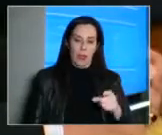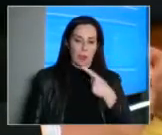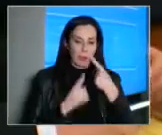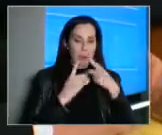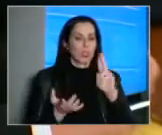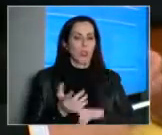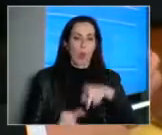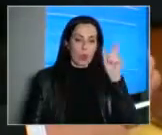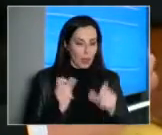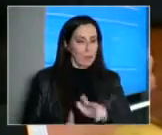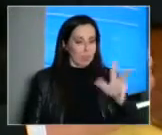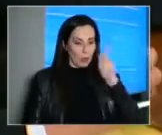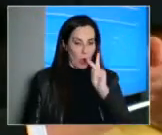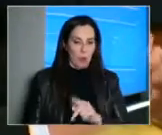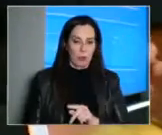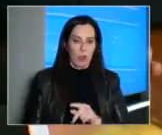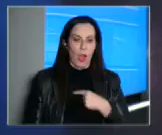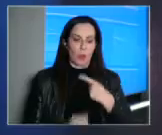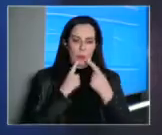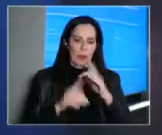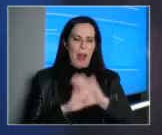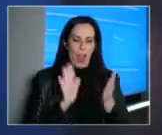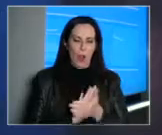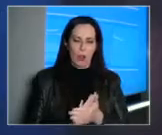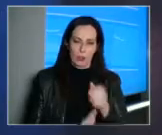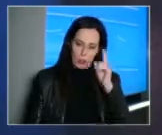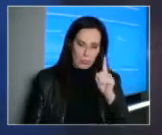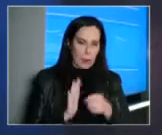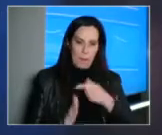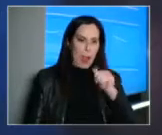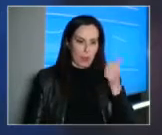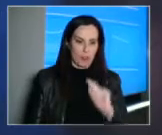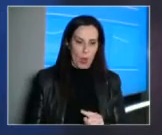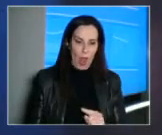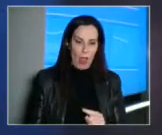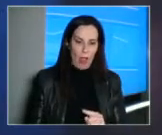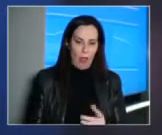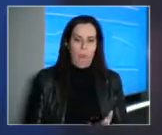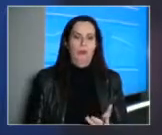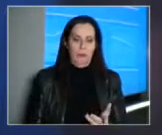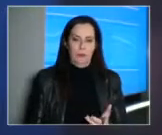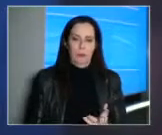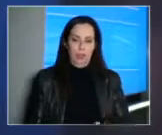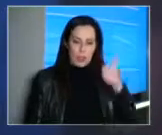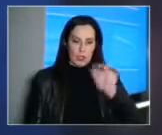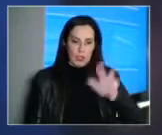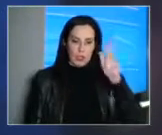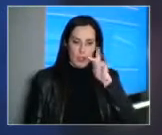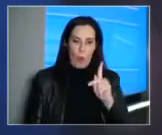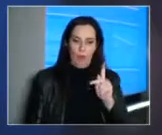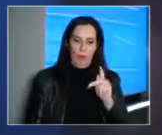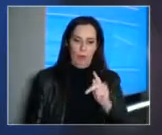discussing human rights with President Trump? Okay. We're discussing everything. אני חושב שזה פעם ראשונה אי פעם שקים ג'ונג